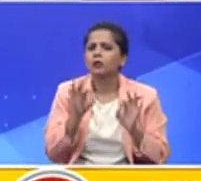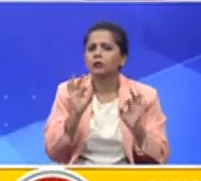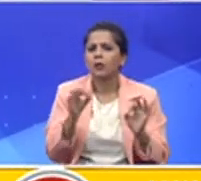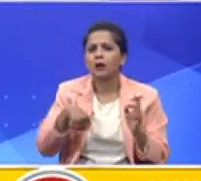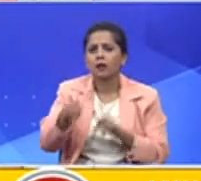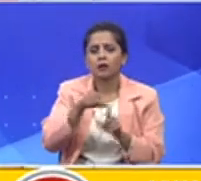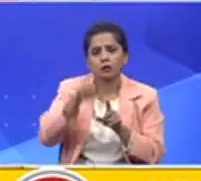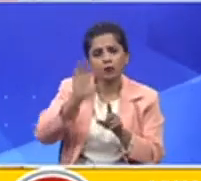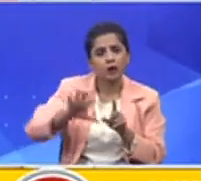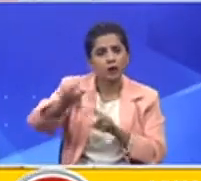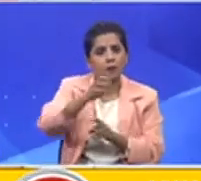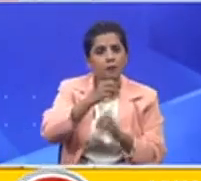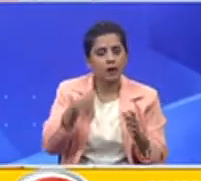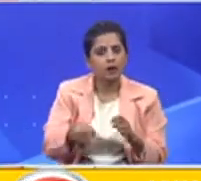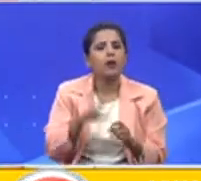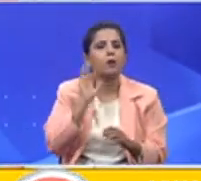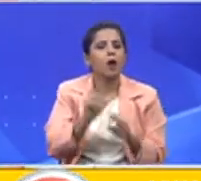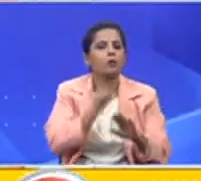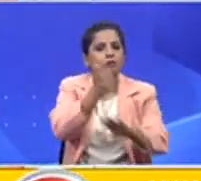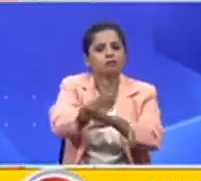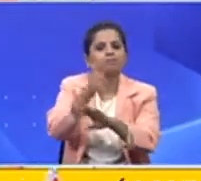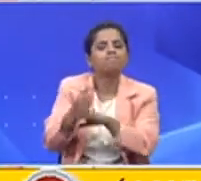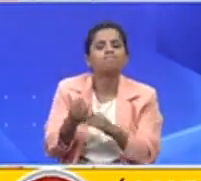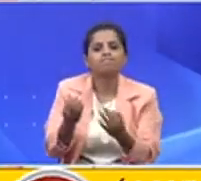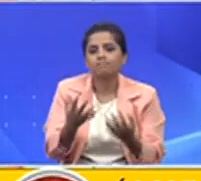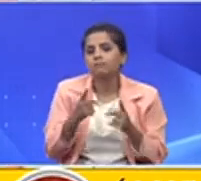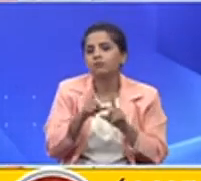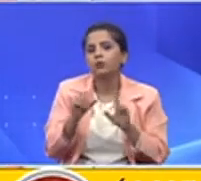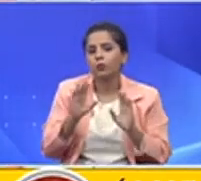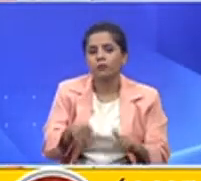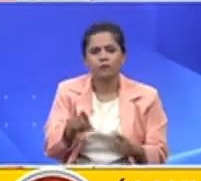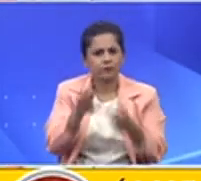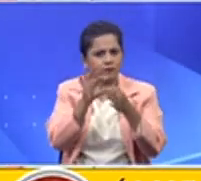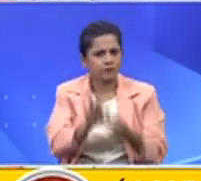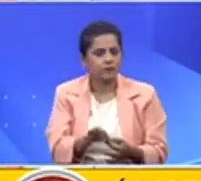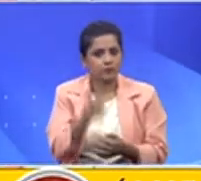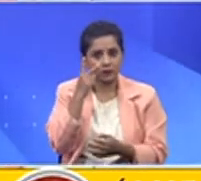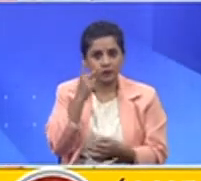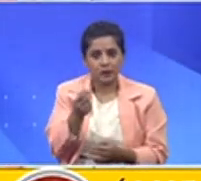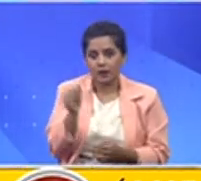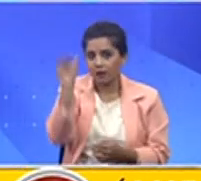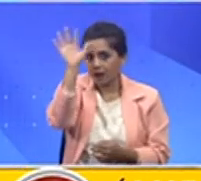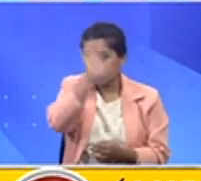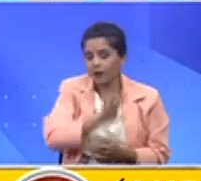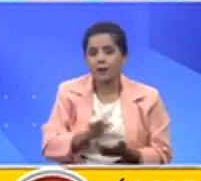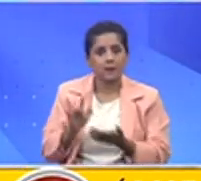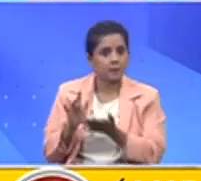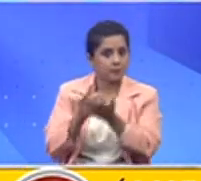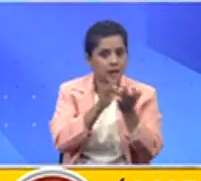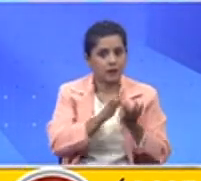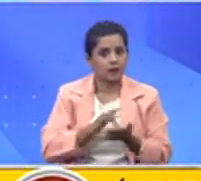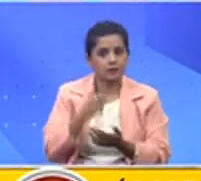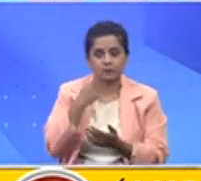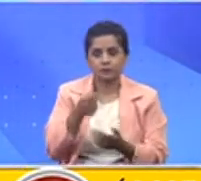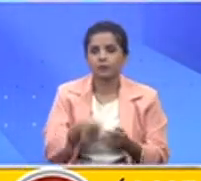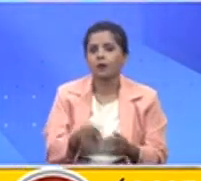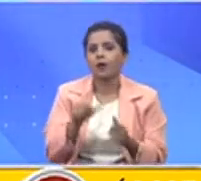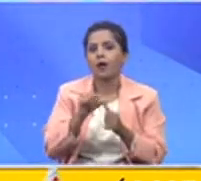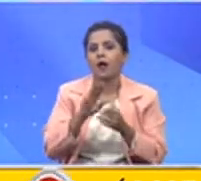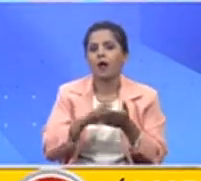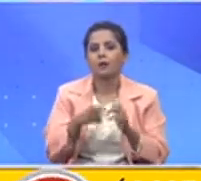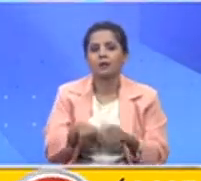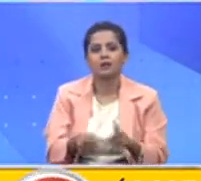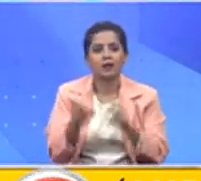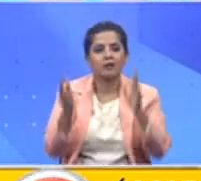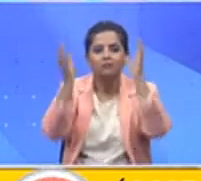सिलालेग भी स्थापित किये जाएंगे। इस अभ्यान के तहट देश भर में अम्रित कलस